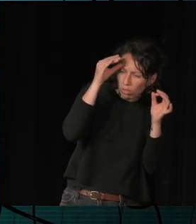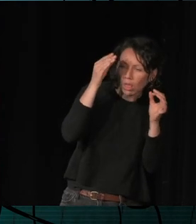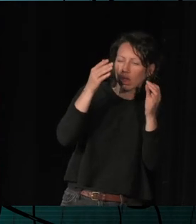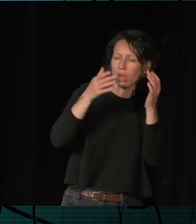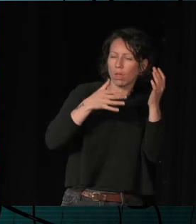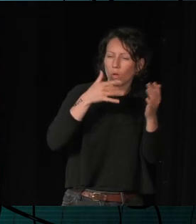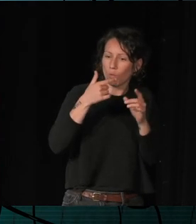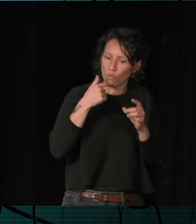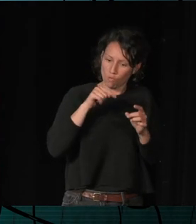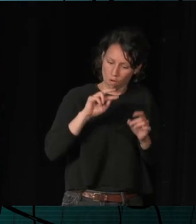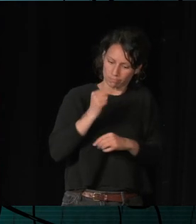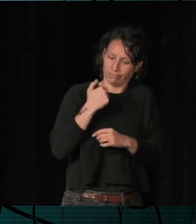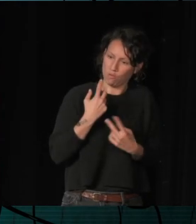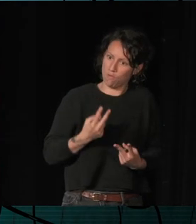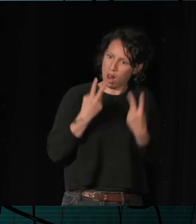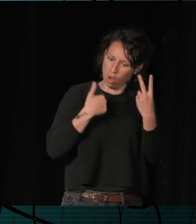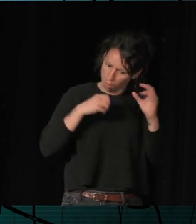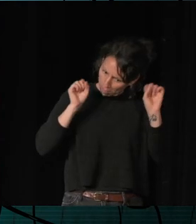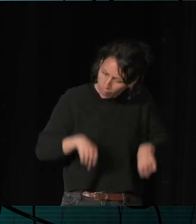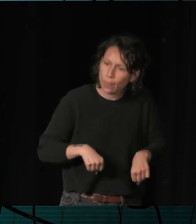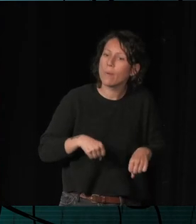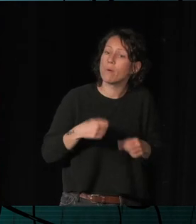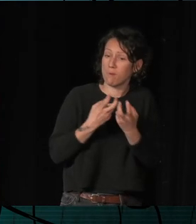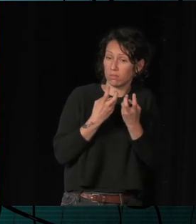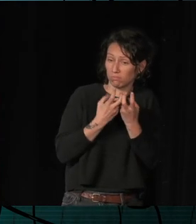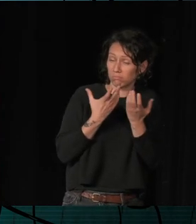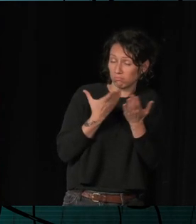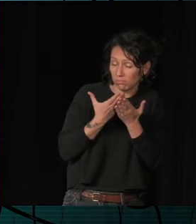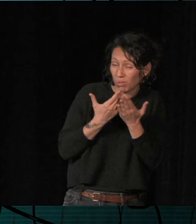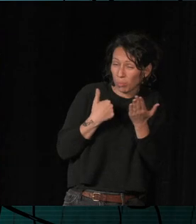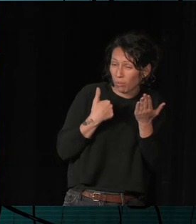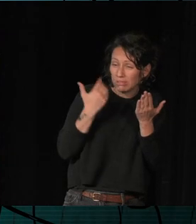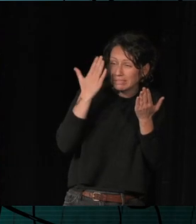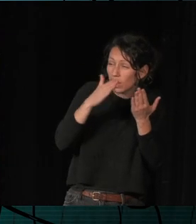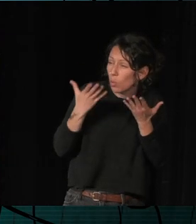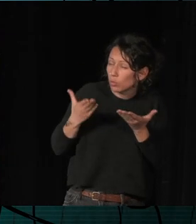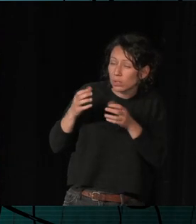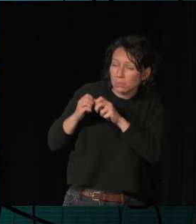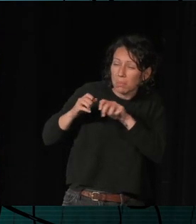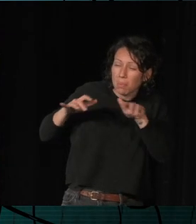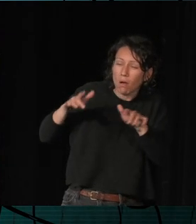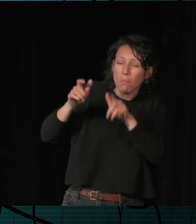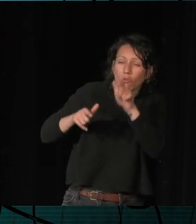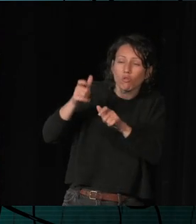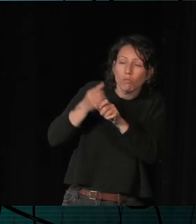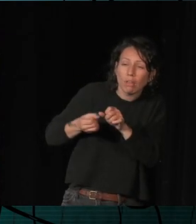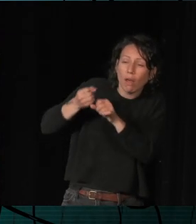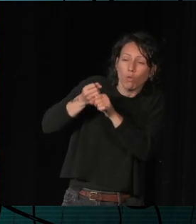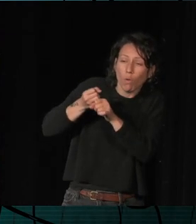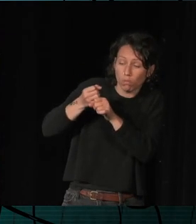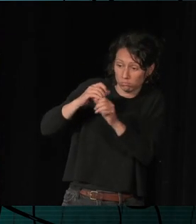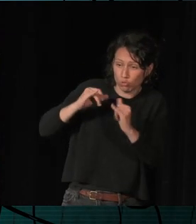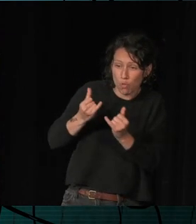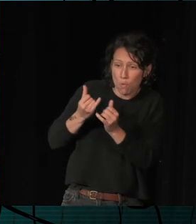y a aussi un truc comme ça. Ce n'est pas un hasard si aujourd'hui, il y a beaucoup de créateurs et créatrices de jeux vidéo qui vont sur ce